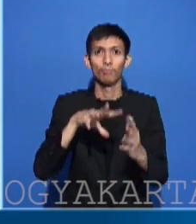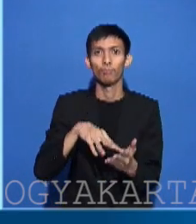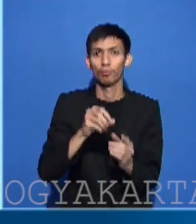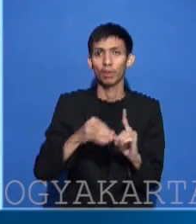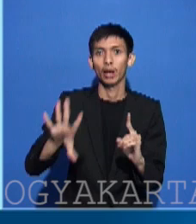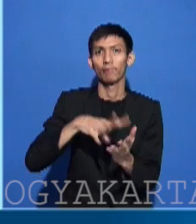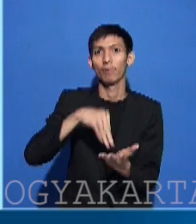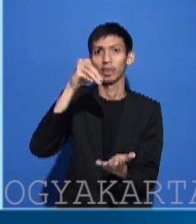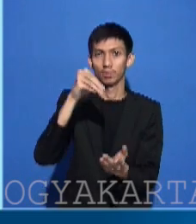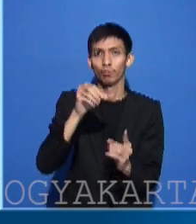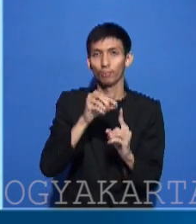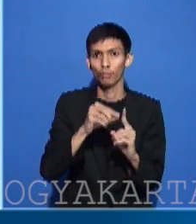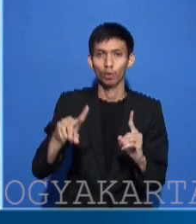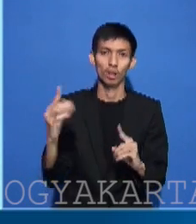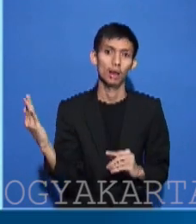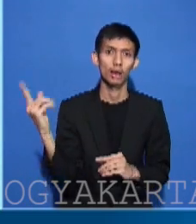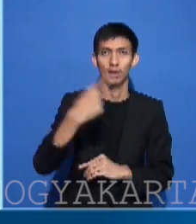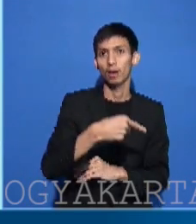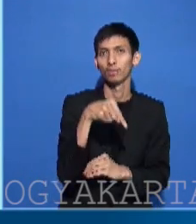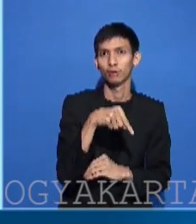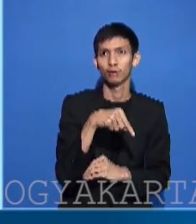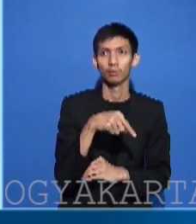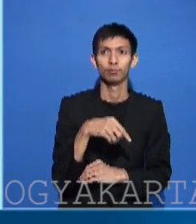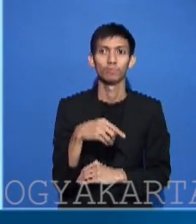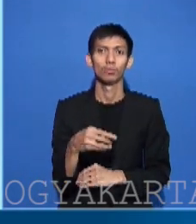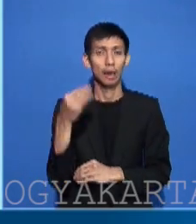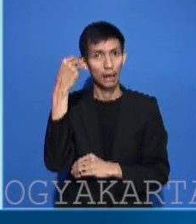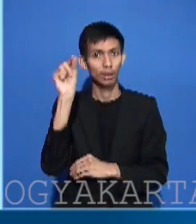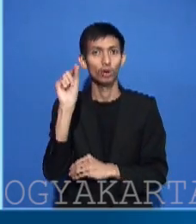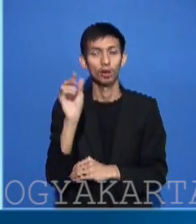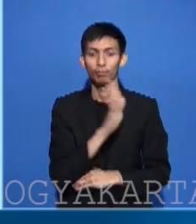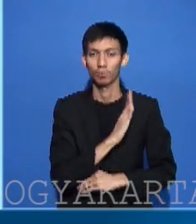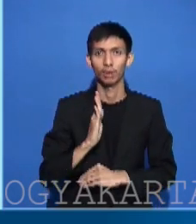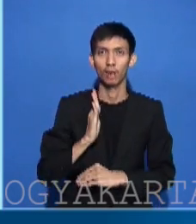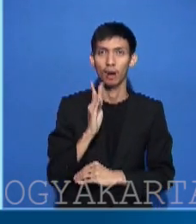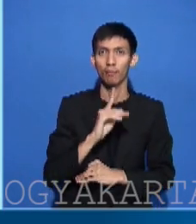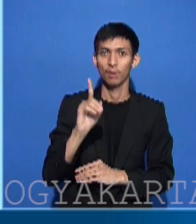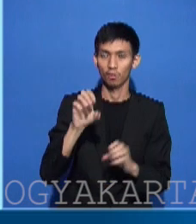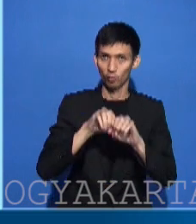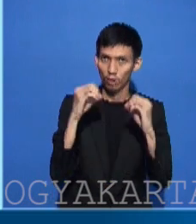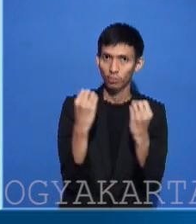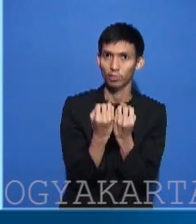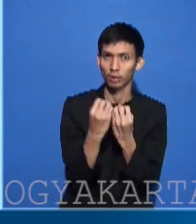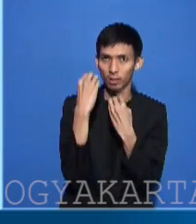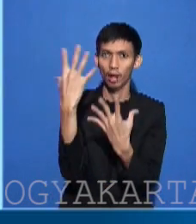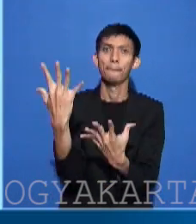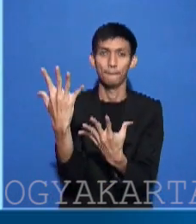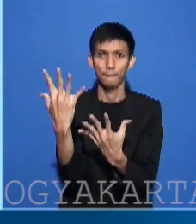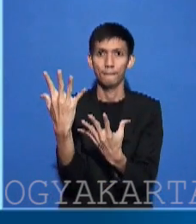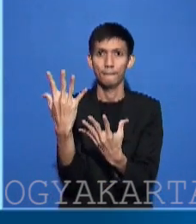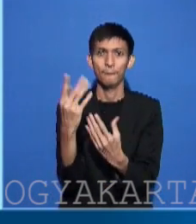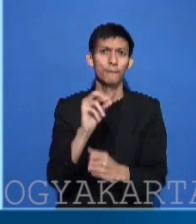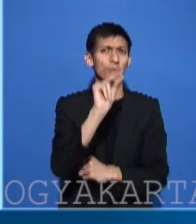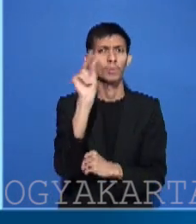Bantul dihadiri perwakilan kantor kemenag di seluruh DIY, Ormas Islam, praktisi hisab rukyat dari sejumlah perguruan